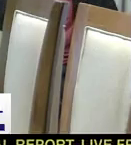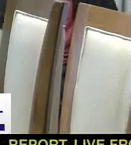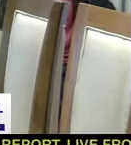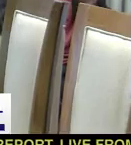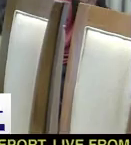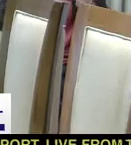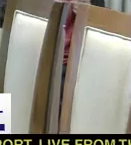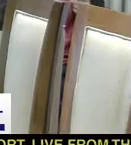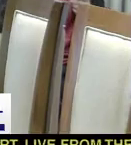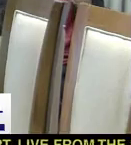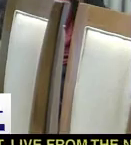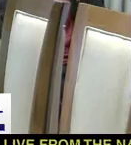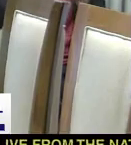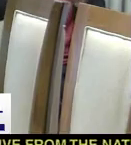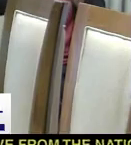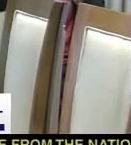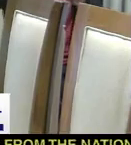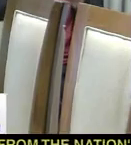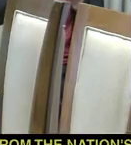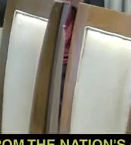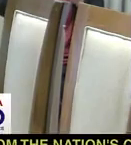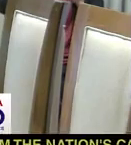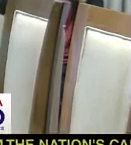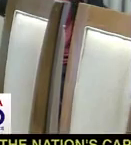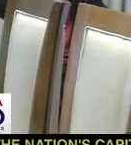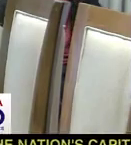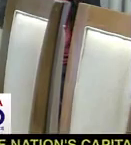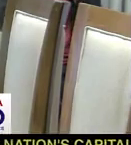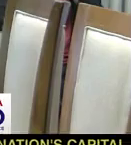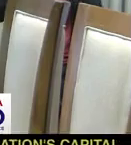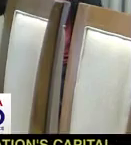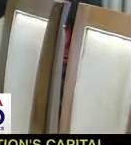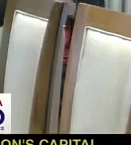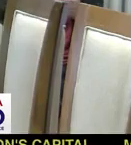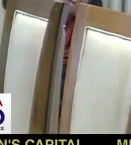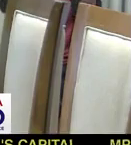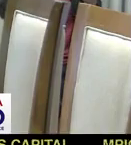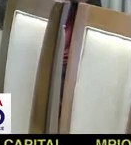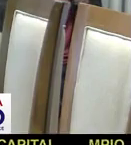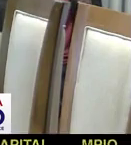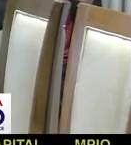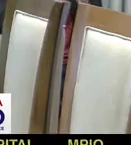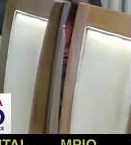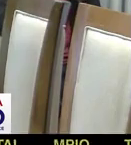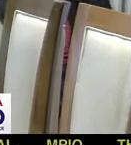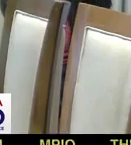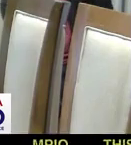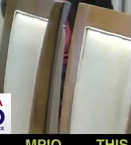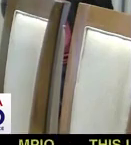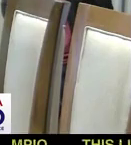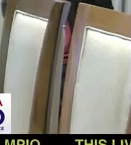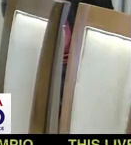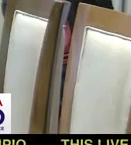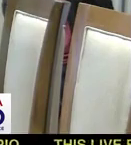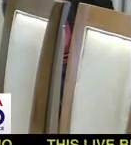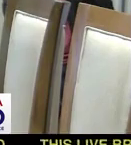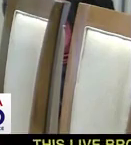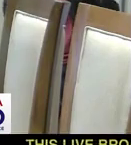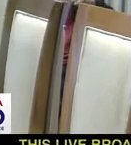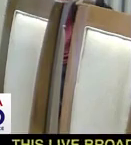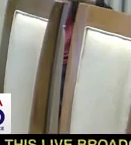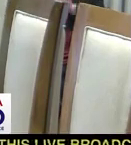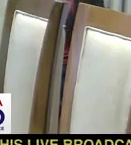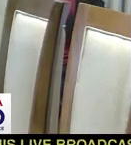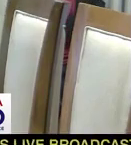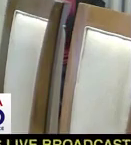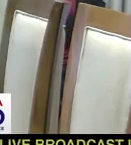Oh, tayo'y babayaran daw ng 2 million. Sabi ko, wag niyo akong bayaran. I-donate natin yan. Oh. Katulad ng